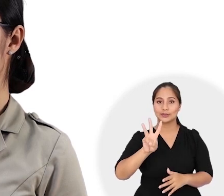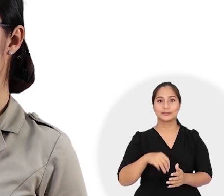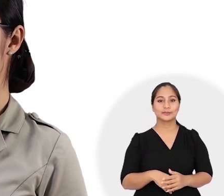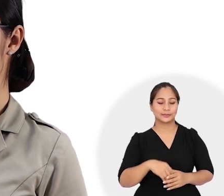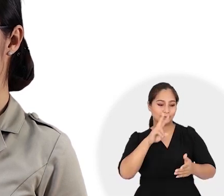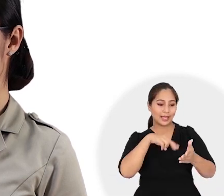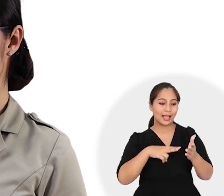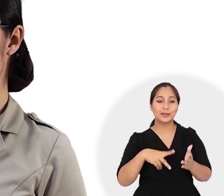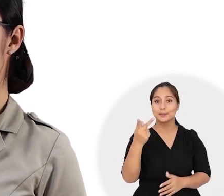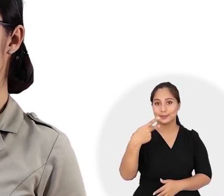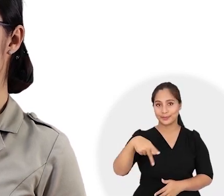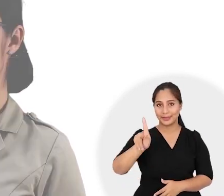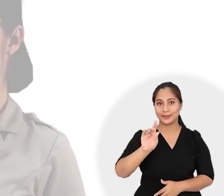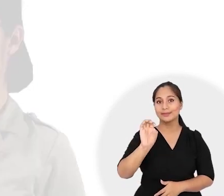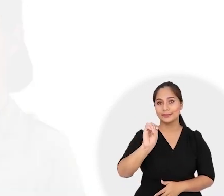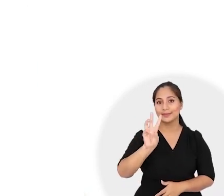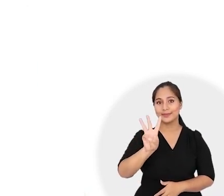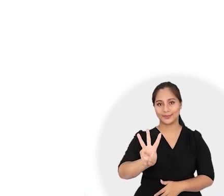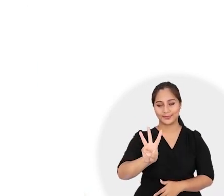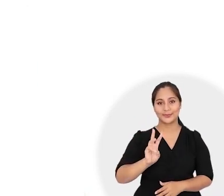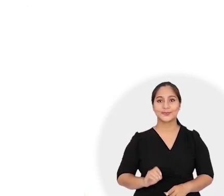าผิว